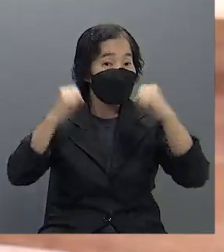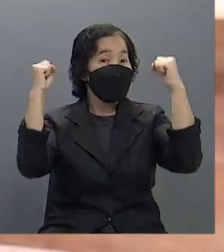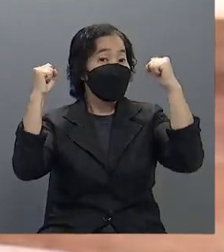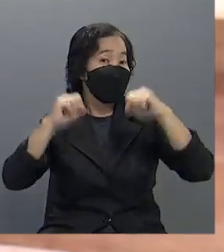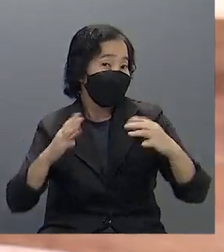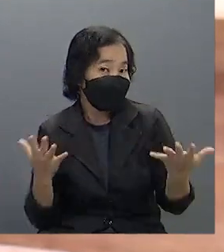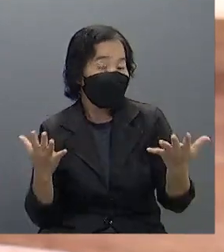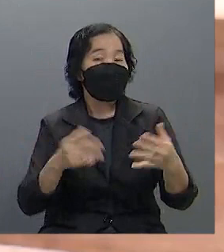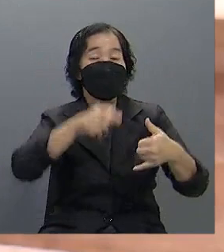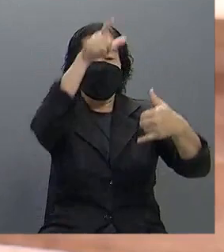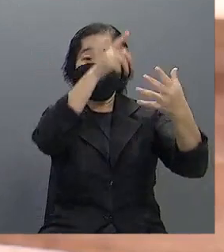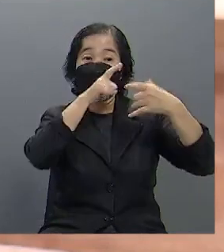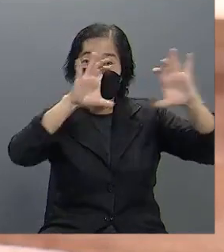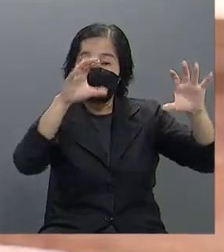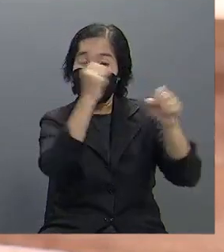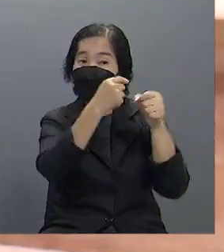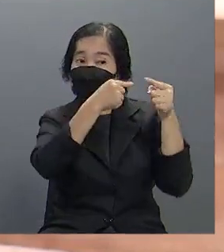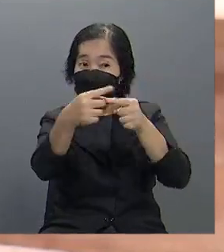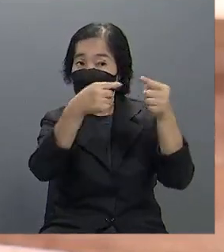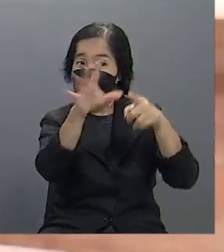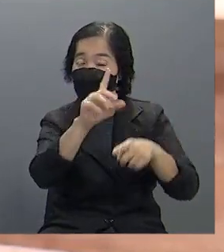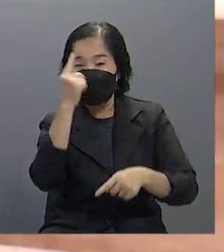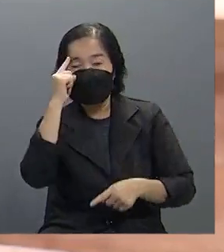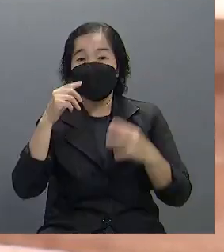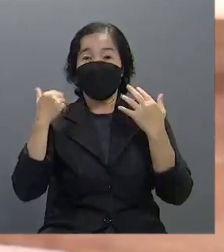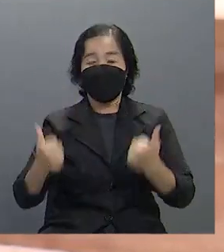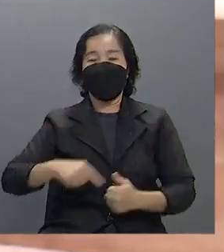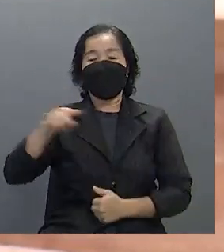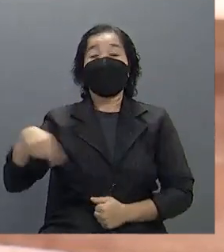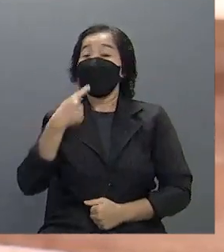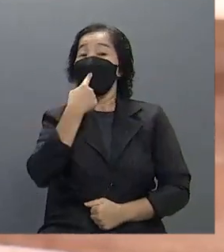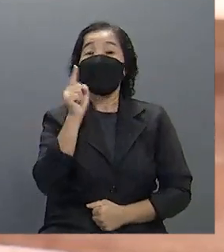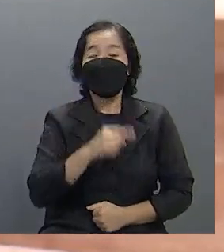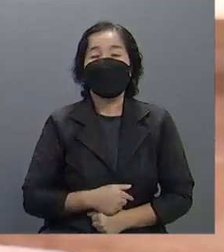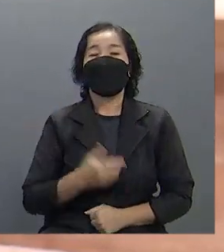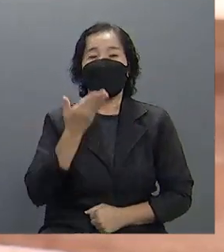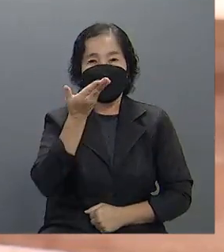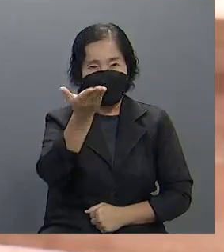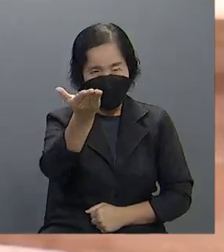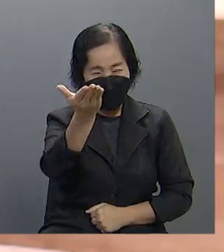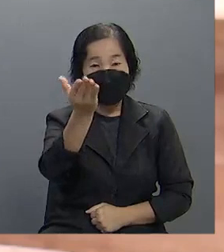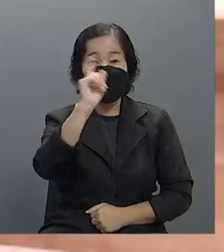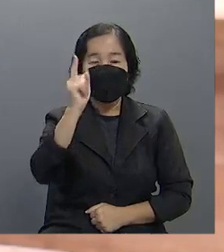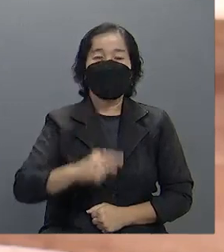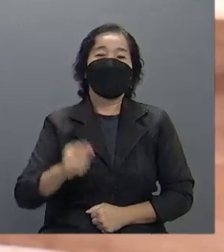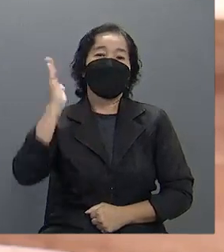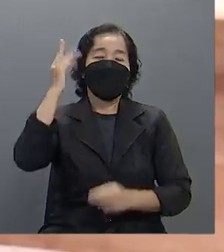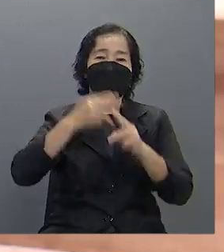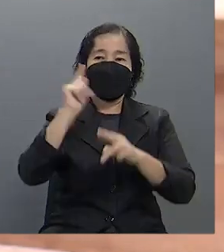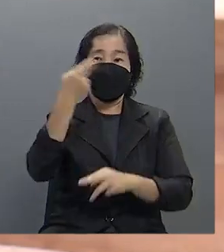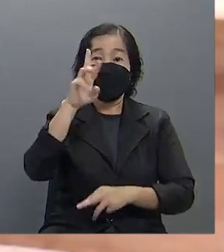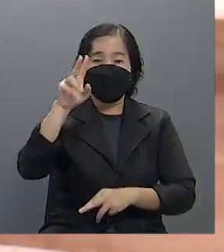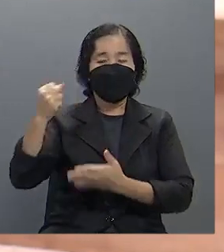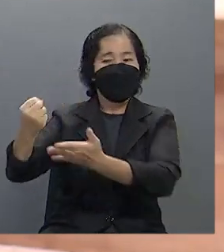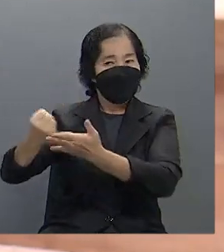ที่จับตานะคะล่าสุดคุณขจิตชัยนิคมก็พูดกลางสภาค่ะขอให้ร้อยเอกธรรมนัสนั้นสนับสนุนฝ่ายค้านด้วยการลงมติไม่ไว้ว